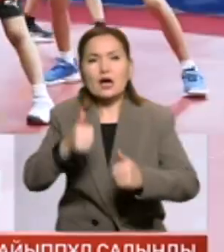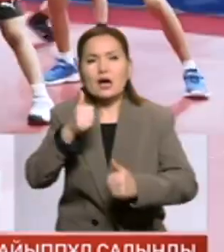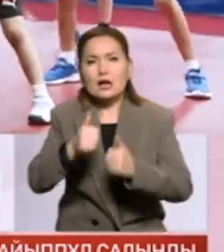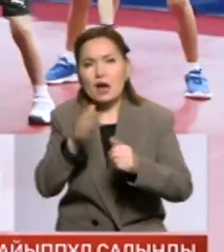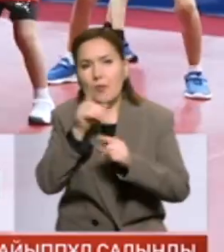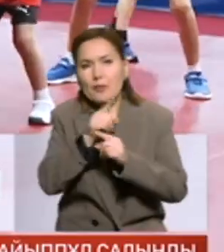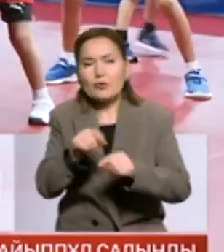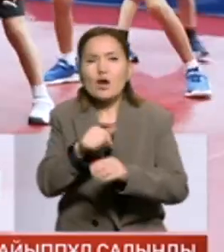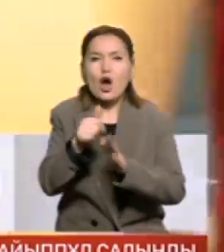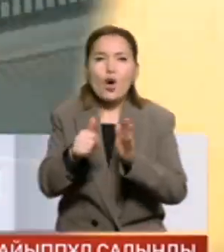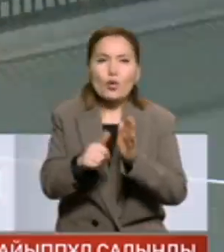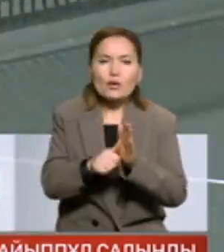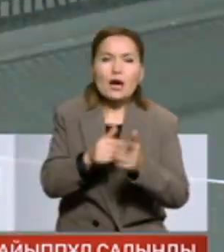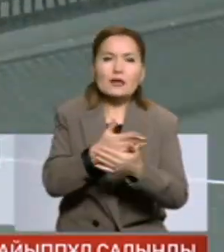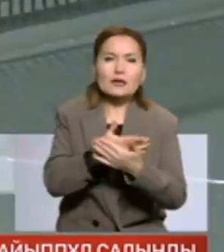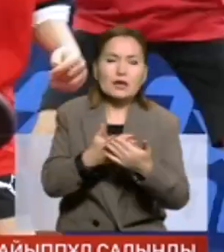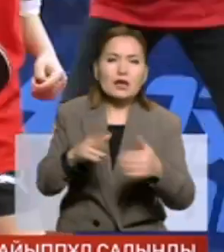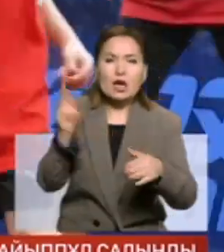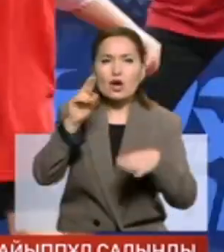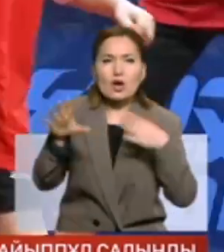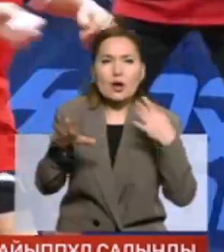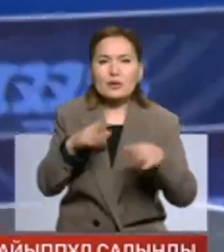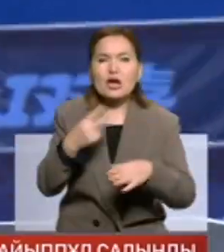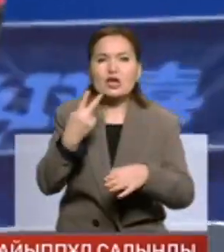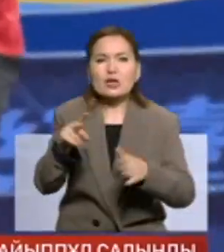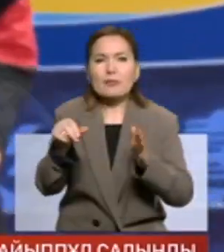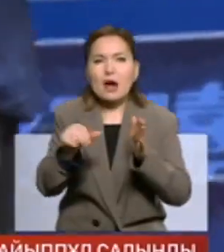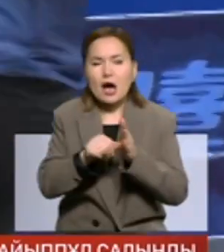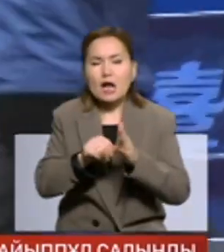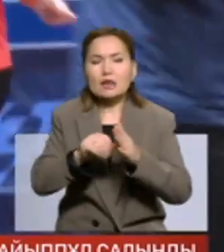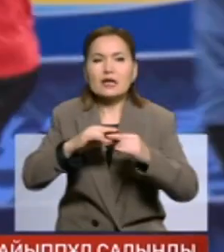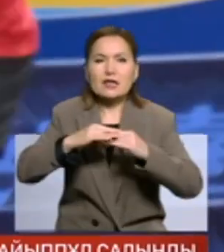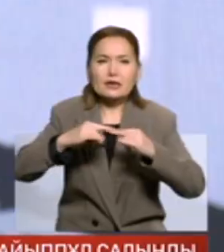16, ал жаттығу кезінде 26 теннис үстелін қоюға шақталған.